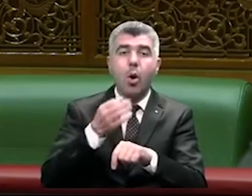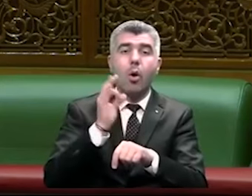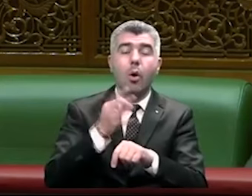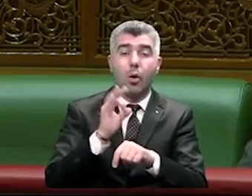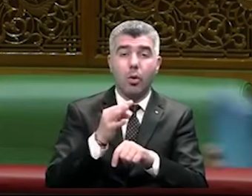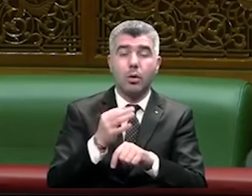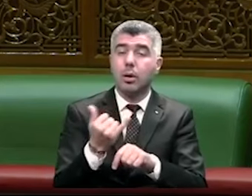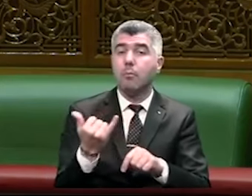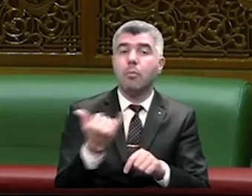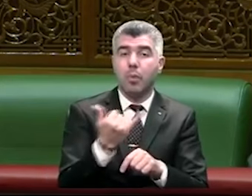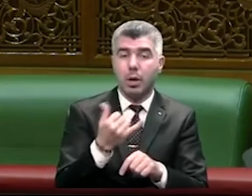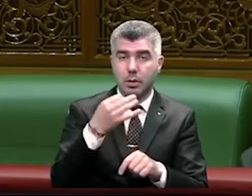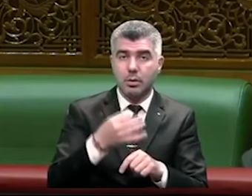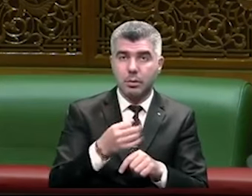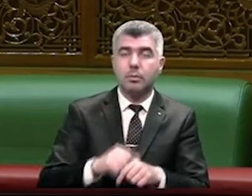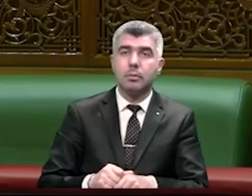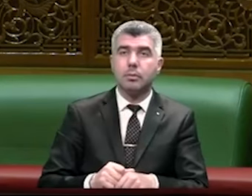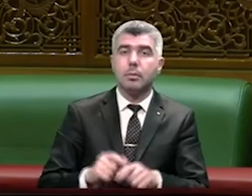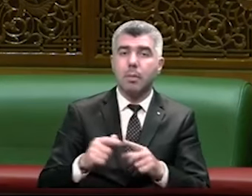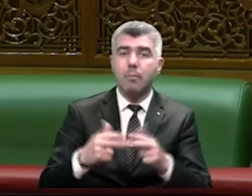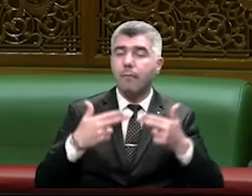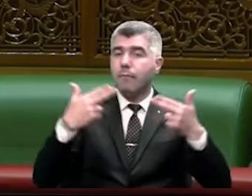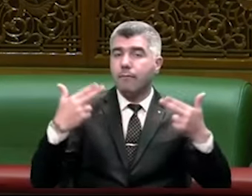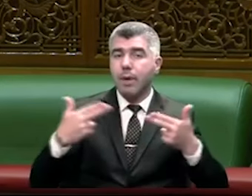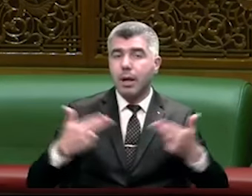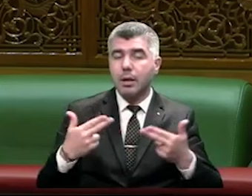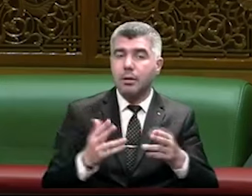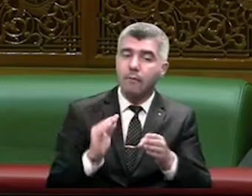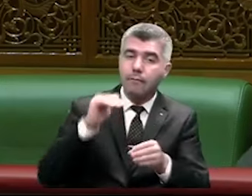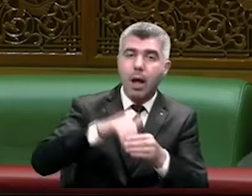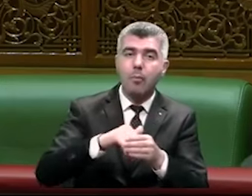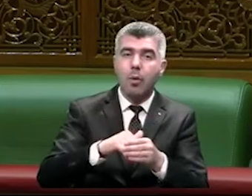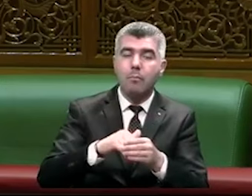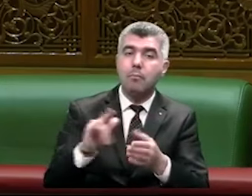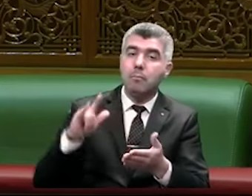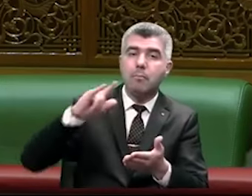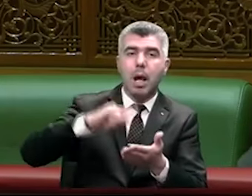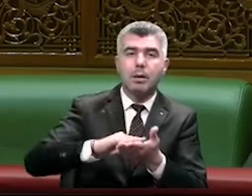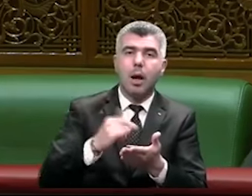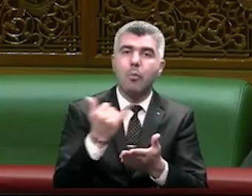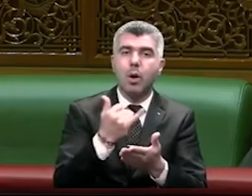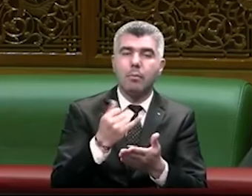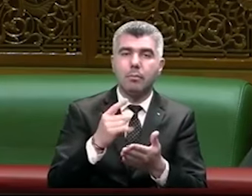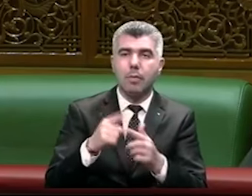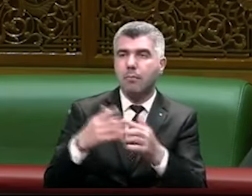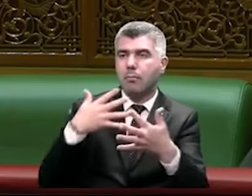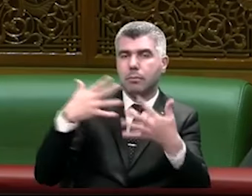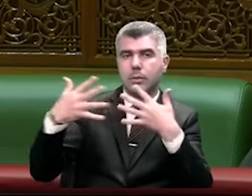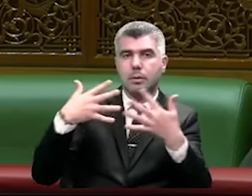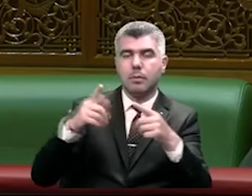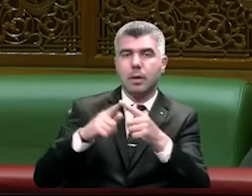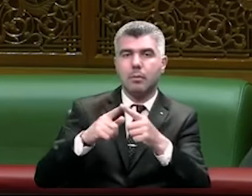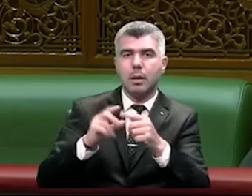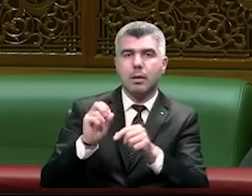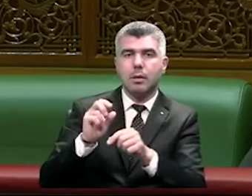يديهم وهذ الفنون كلها خصها تكون داخل هذ المطارات لان ملي كيدخل المسافر اول حاجه غادي يشوف ويشوف